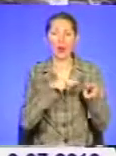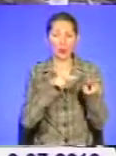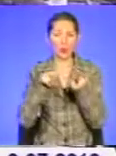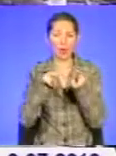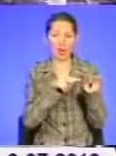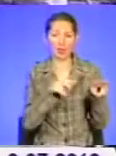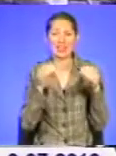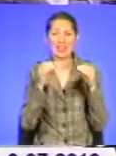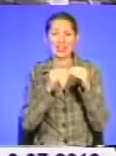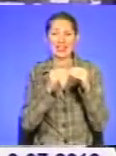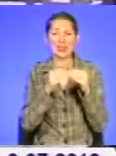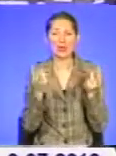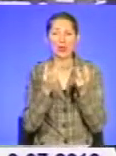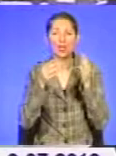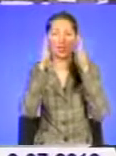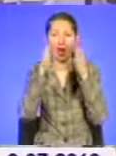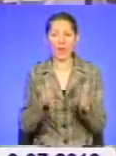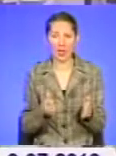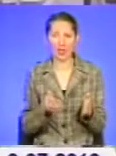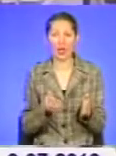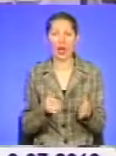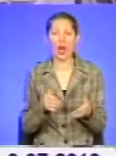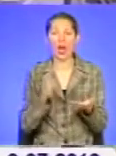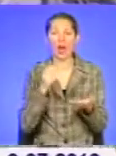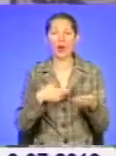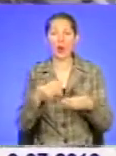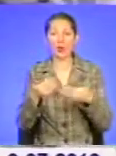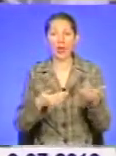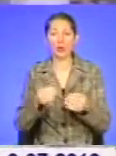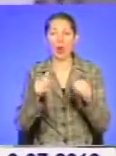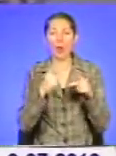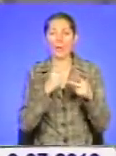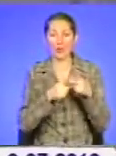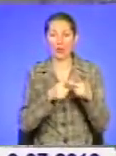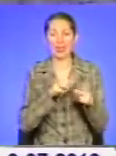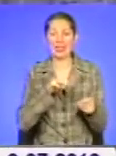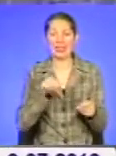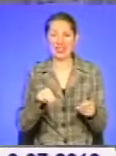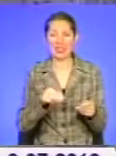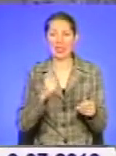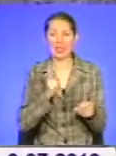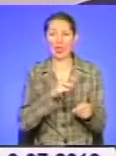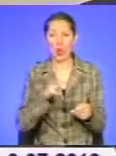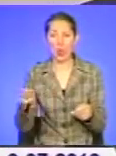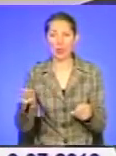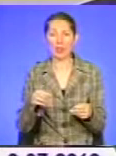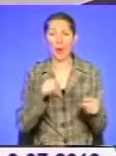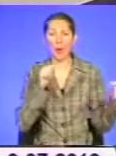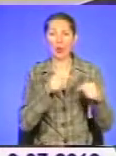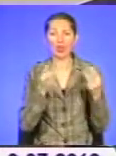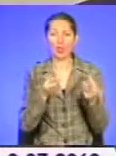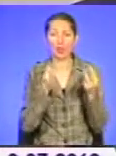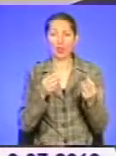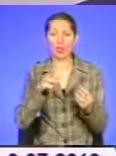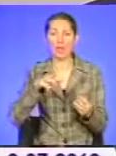навколо Чорнобильської атомної електростанції прокладено 1500 кілометрів протипожежних мінералізованих смуг. Завдяки вжитим